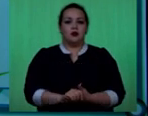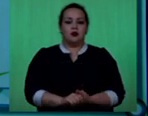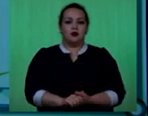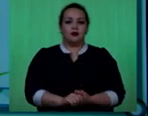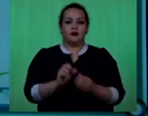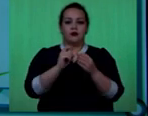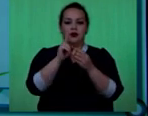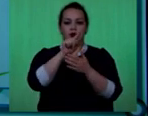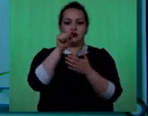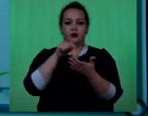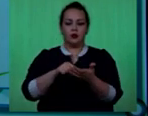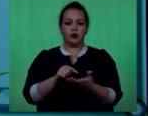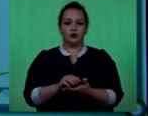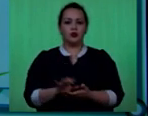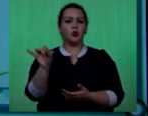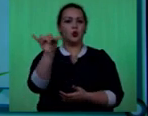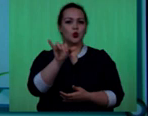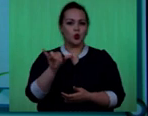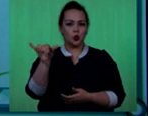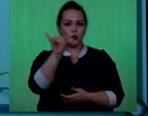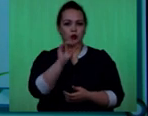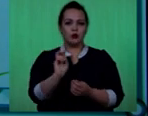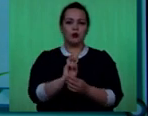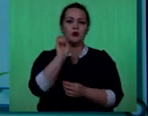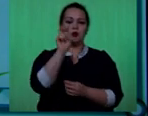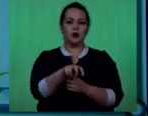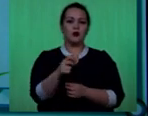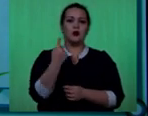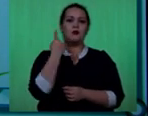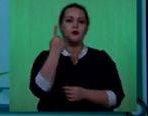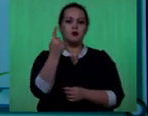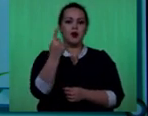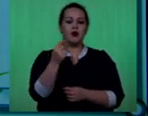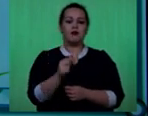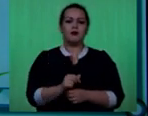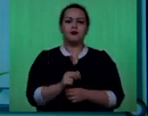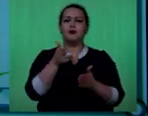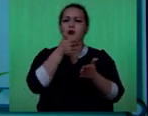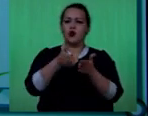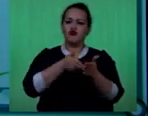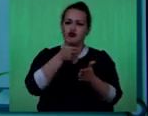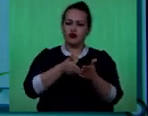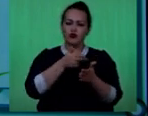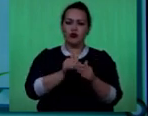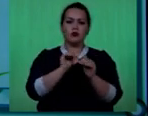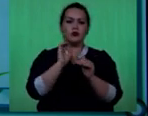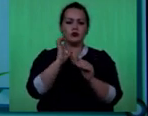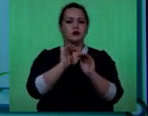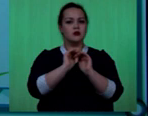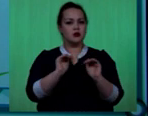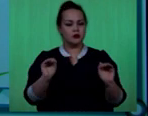двенадцатый вопрос куда прибыл первый эшелон с детьми в рассказе